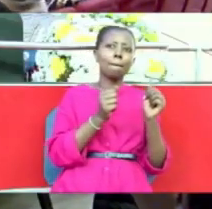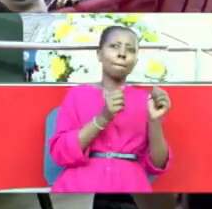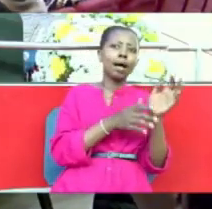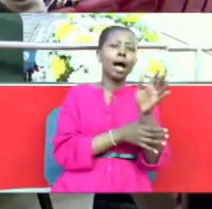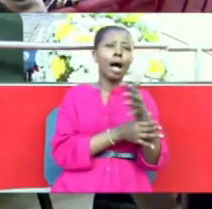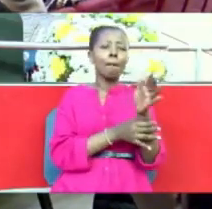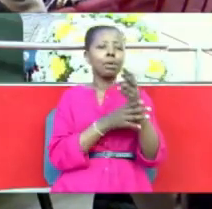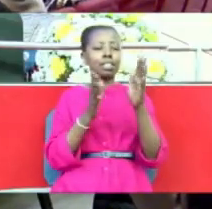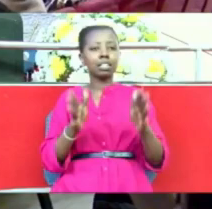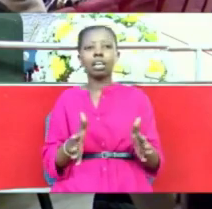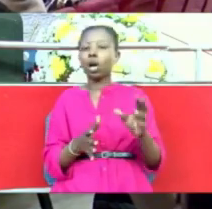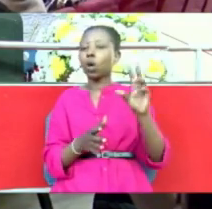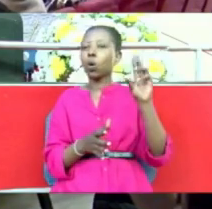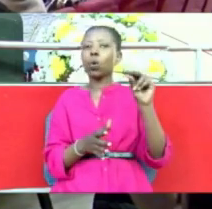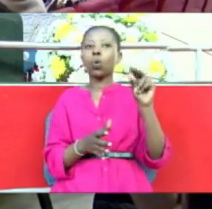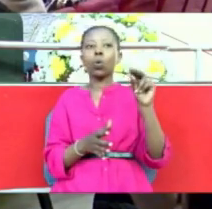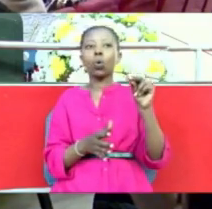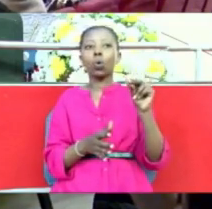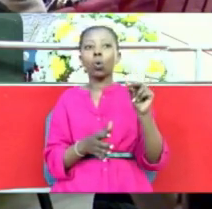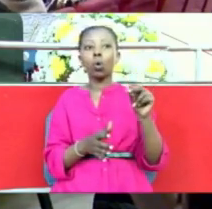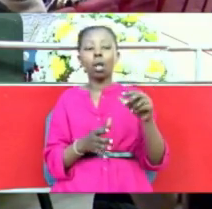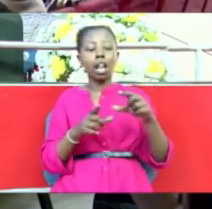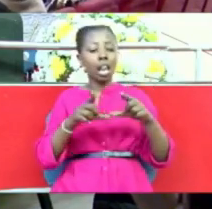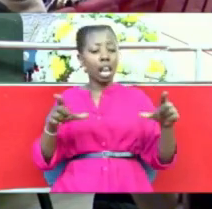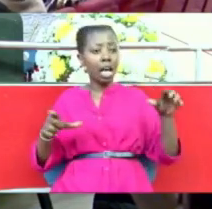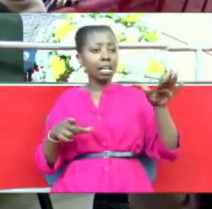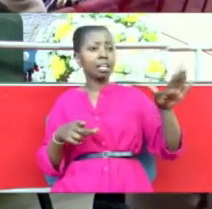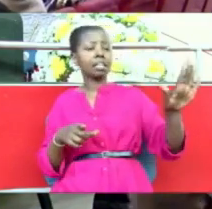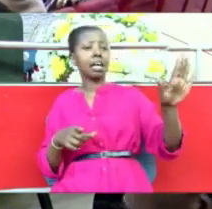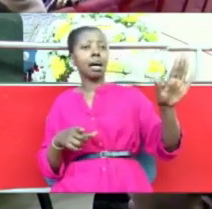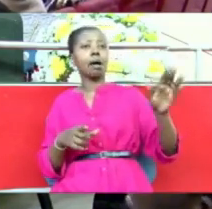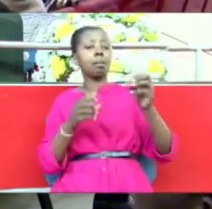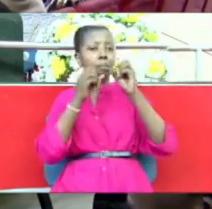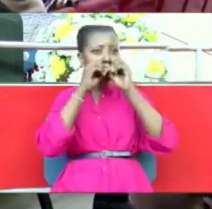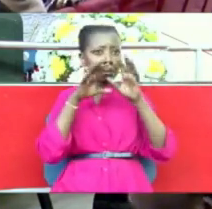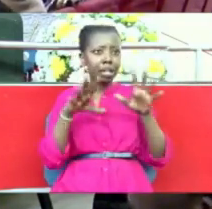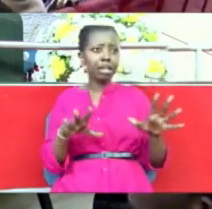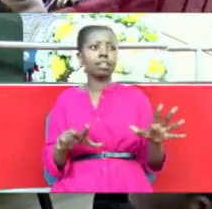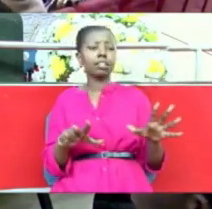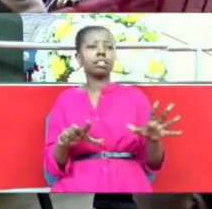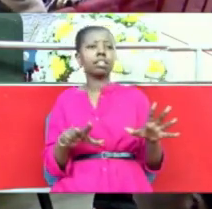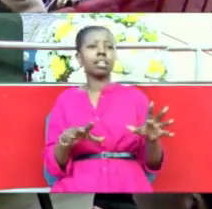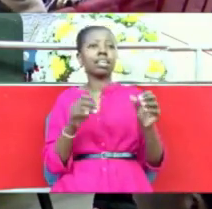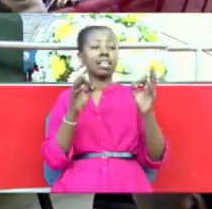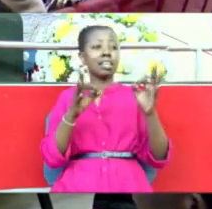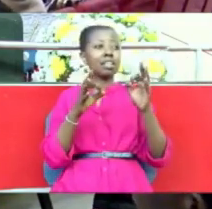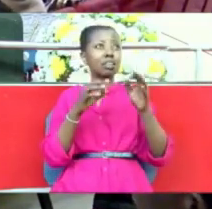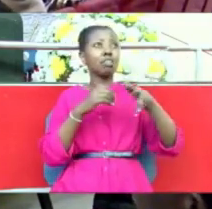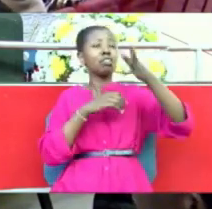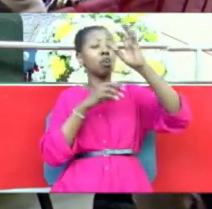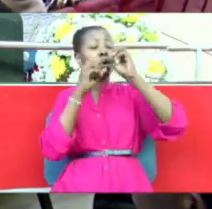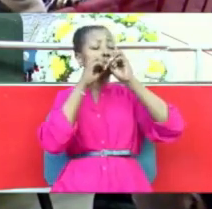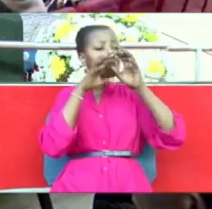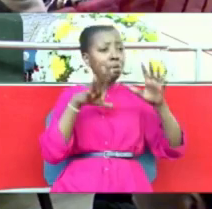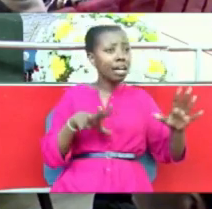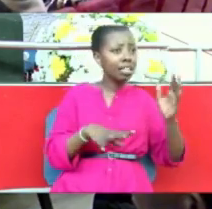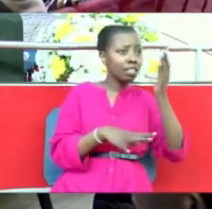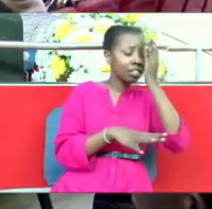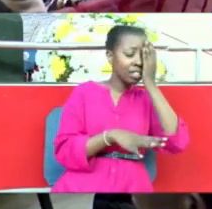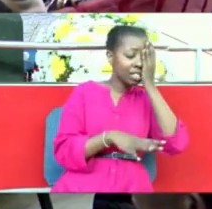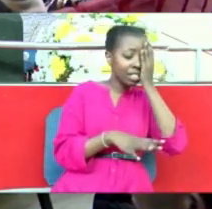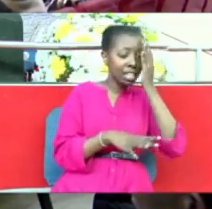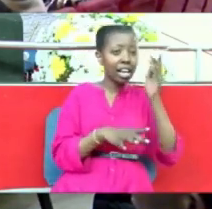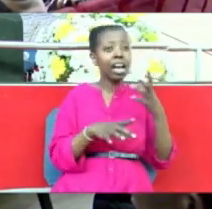Hiyo inchi imebarikiwa. Amen. Sema kubarikiwa. Kubarikiwa. Na kama Mungu alibariki wa Israeli, na